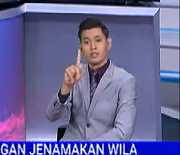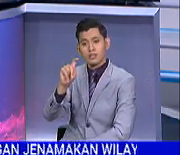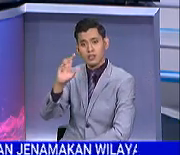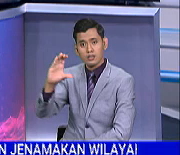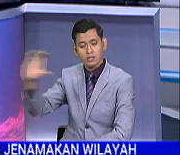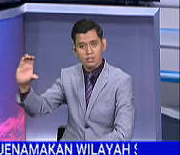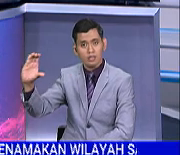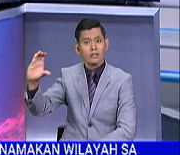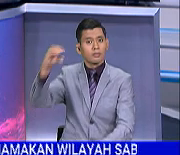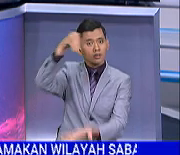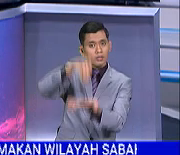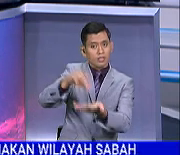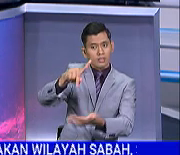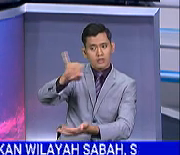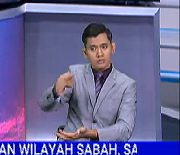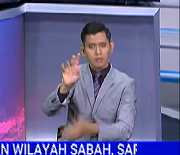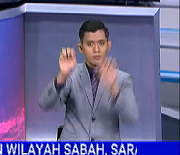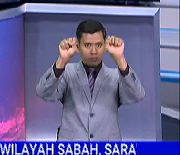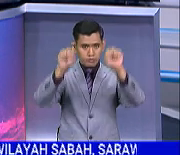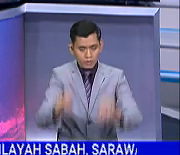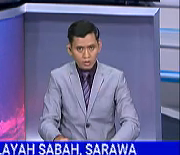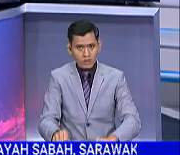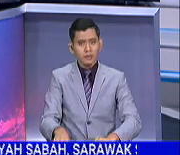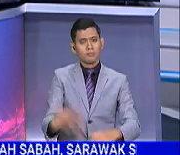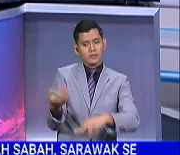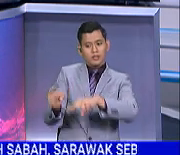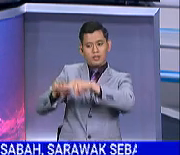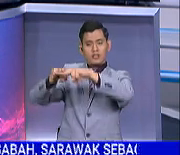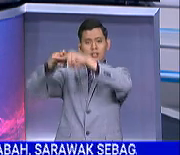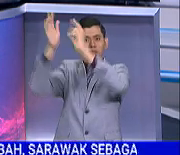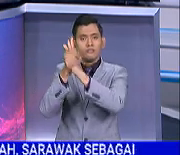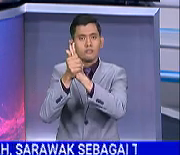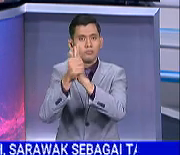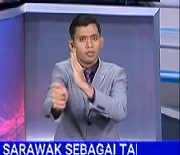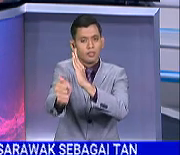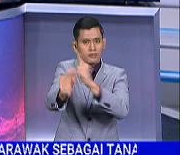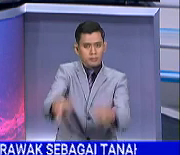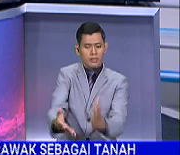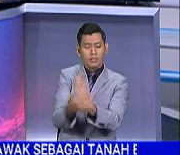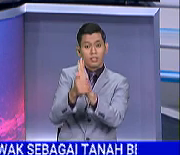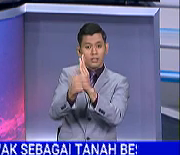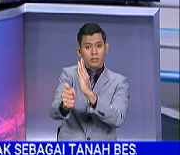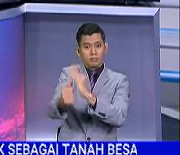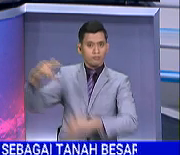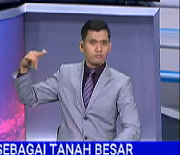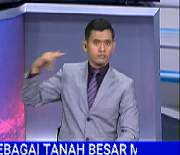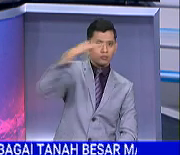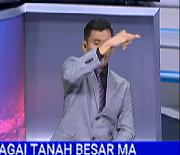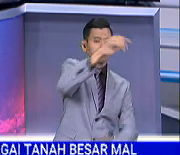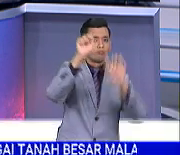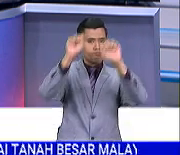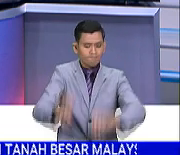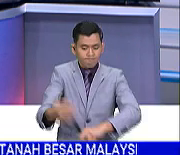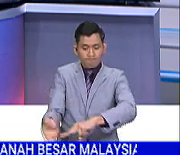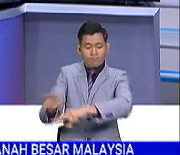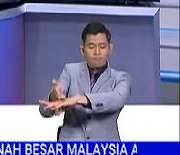mampu meningkatkan tahap kecekapan perkhidmatan trafik udara negara setanding negara-negara maju. Ini juga secara tidak langsung mampu